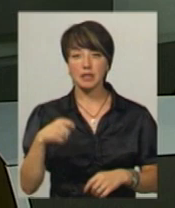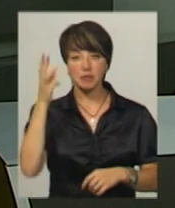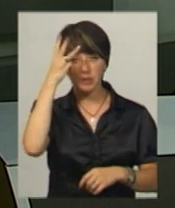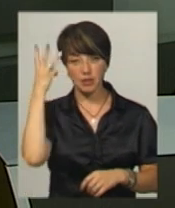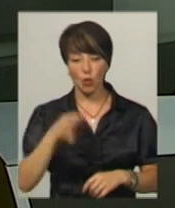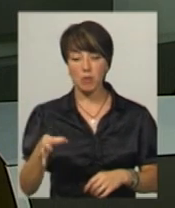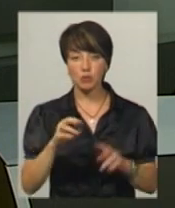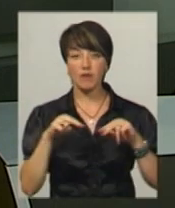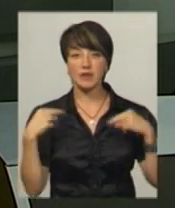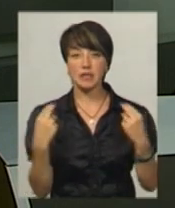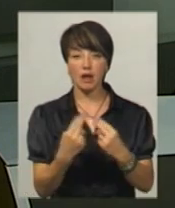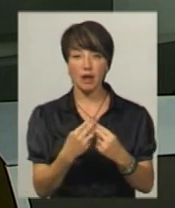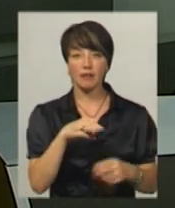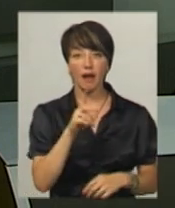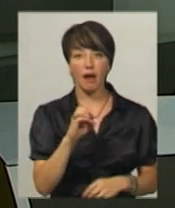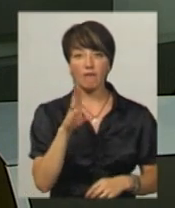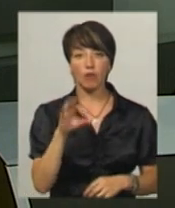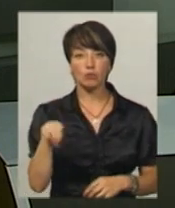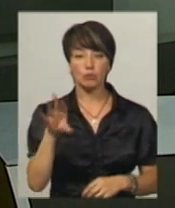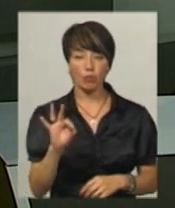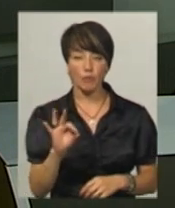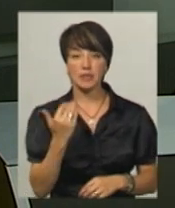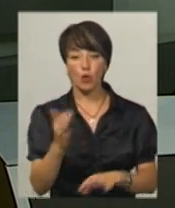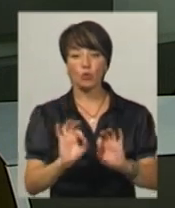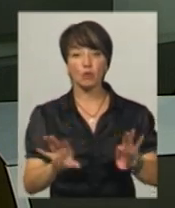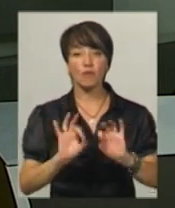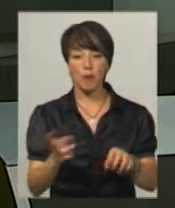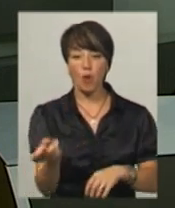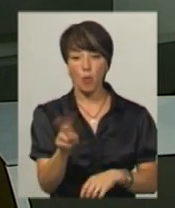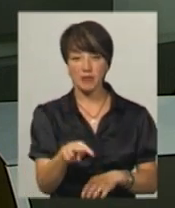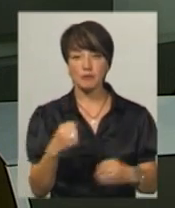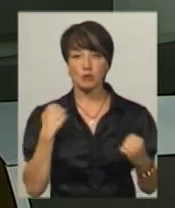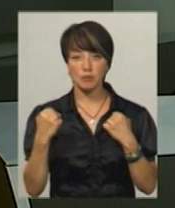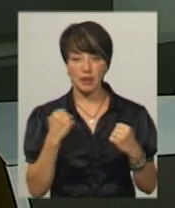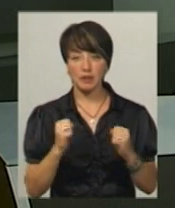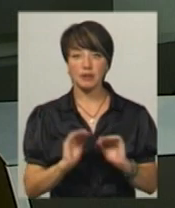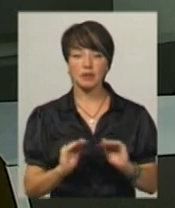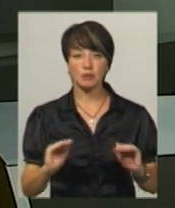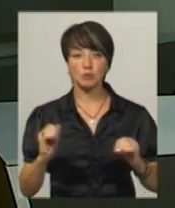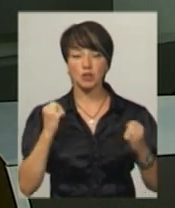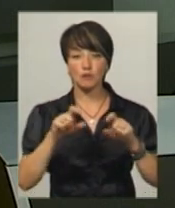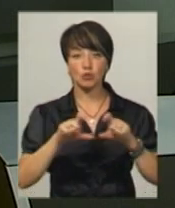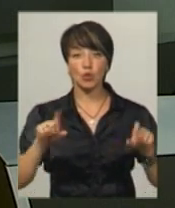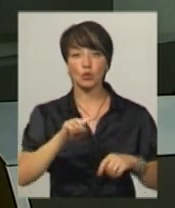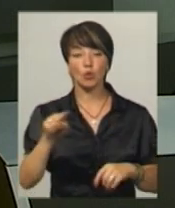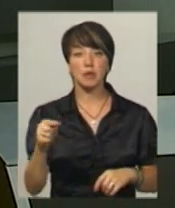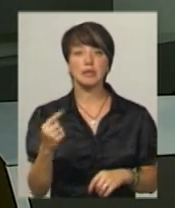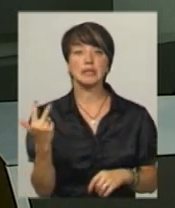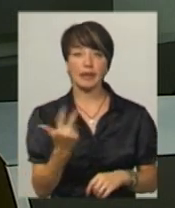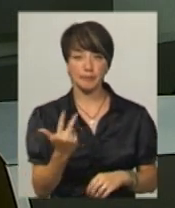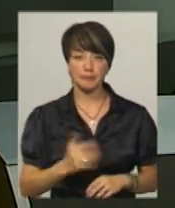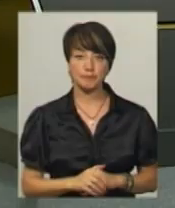Хмельницької обласної федерації тхекондо ВТ Сергій Пісоцький. За його словами, обидві спортсменки – вихованки дитячо-юнацької спортивної школи